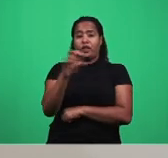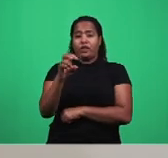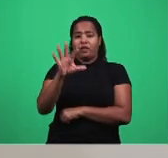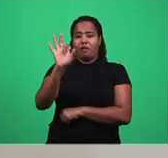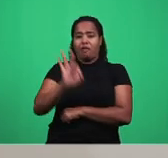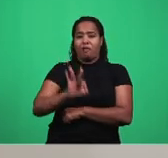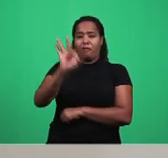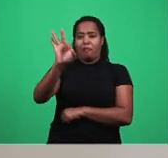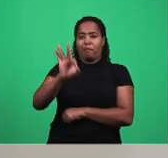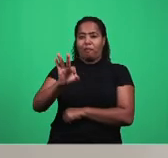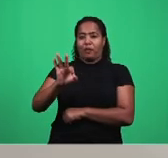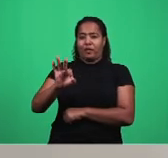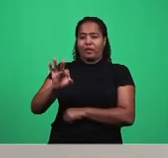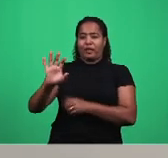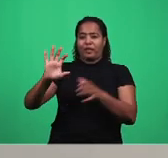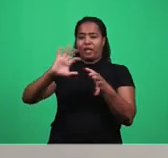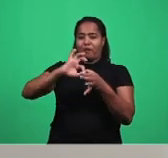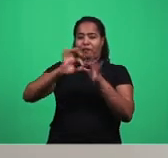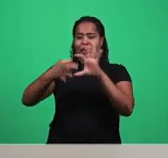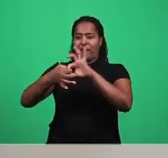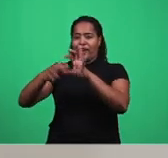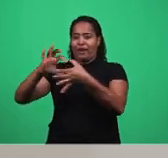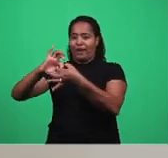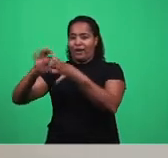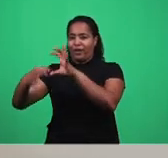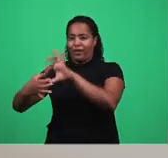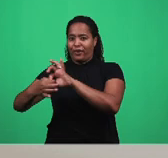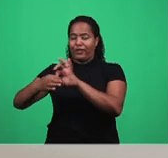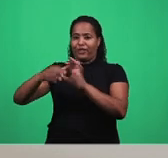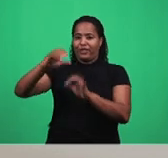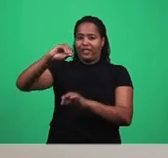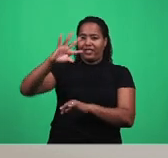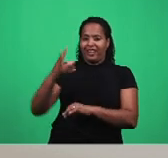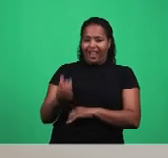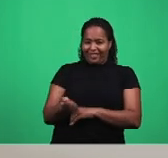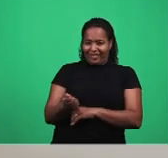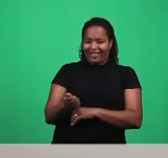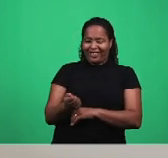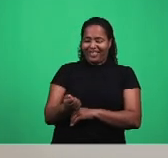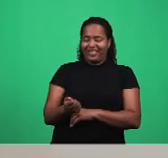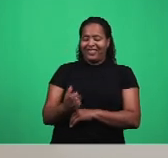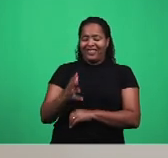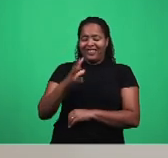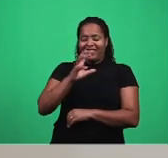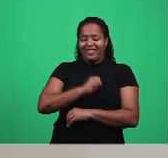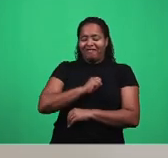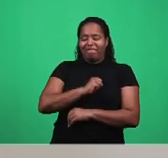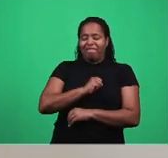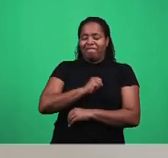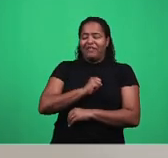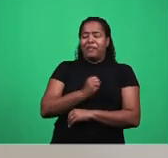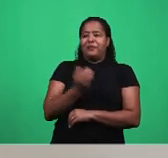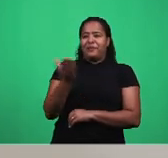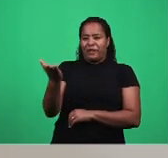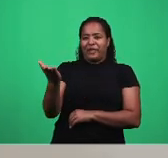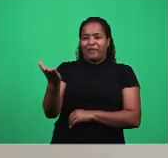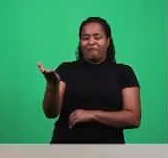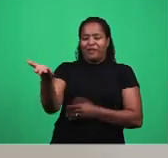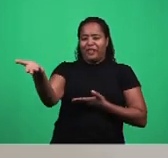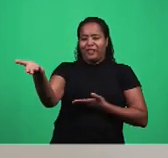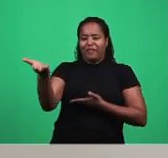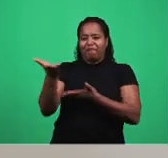ce peuple et eux, ils nous aiment également. Et nous remercions à Dieu par les paroles de ses frères et